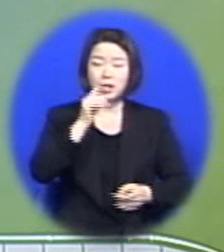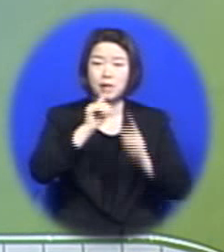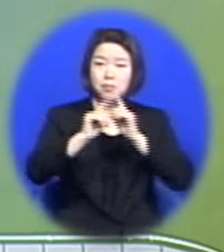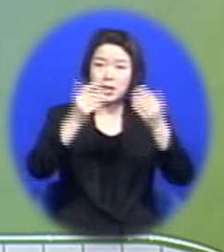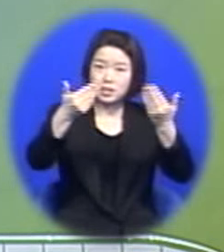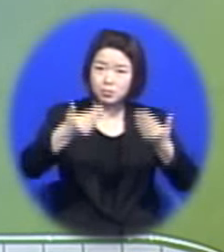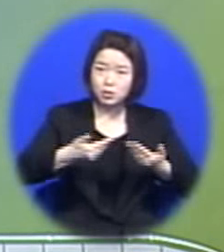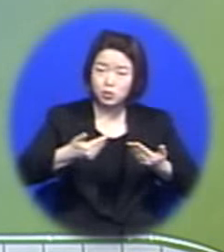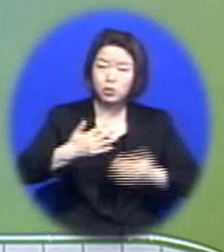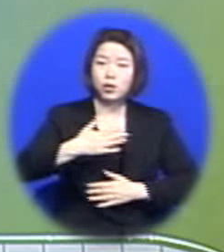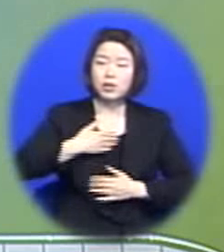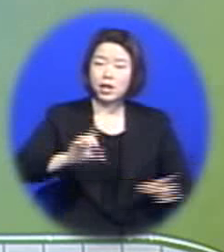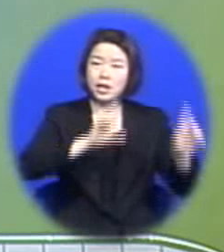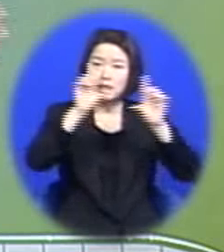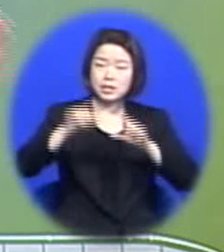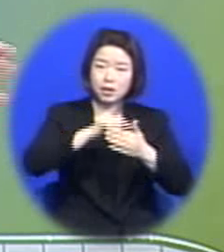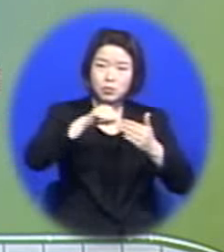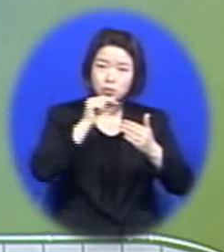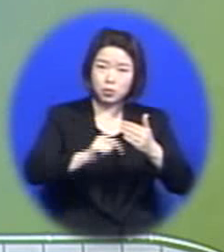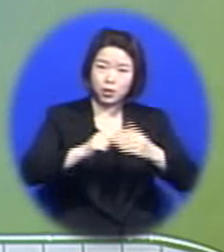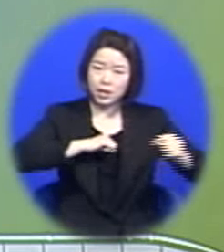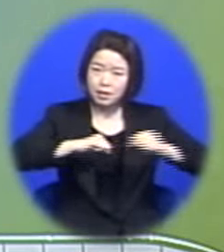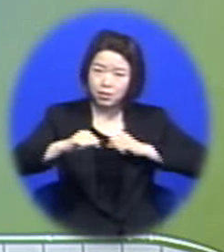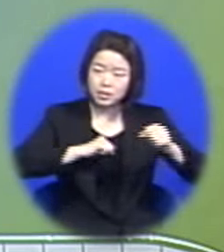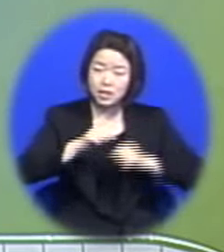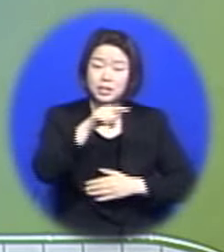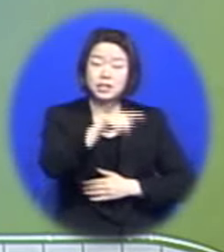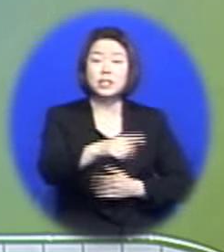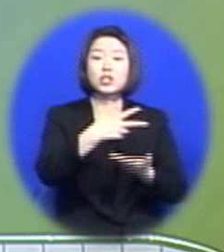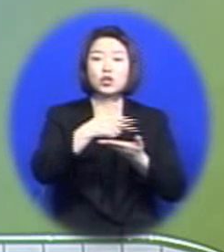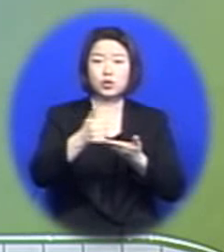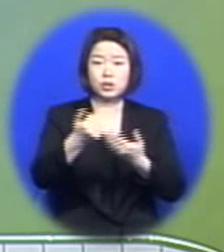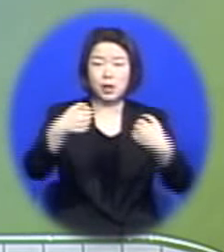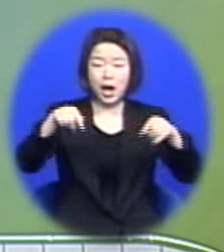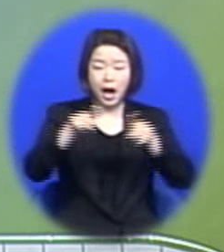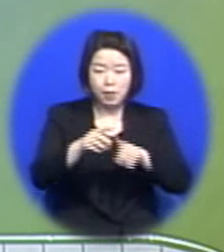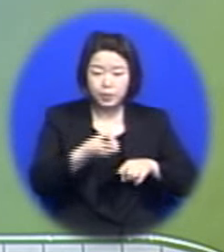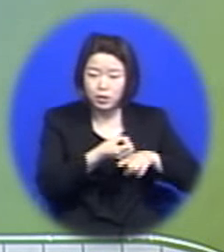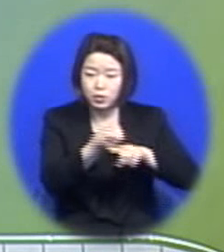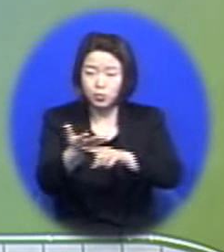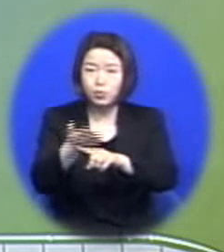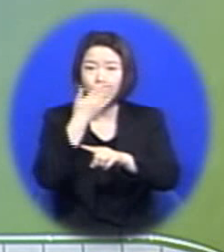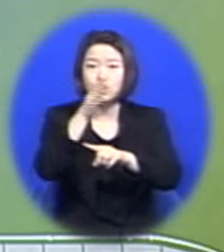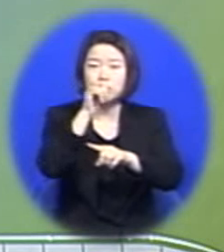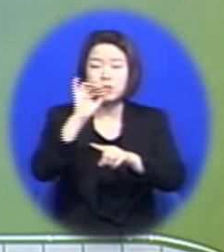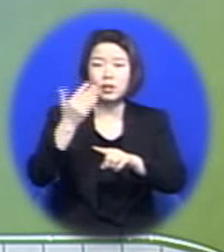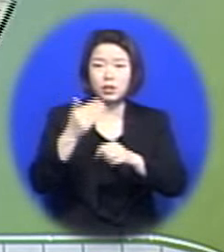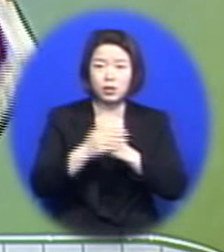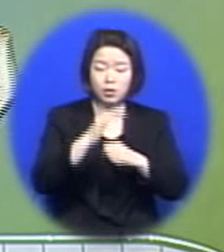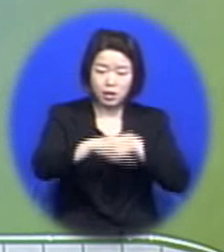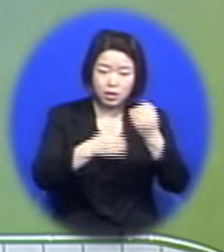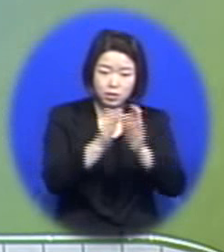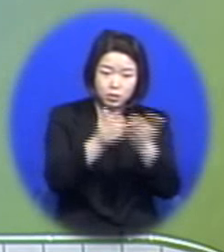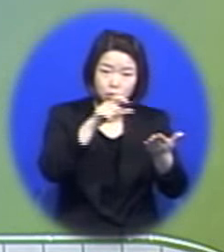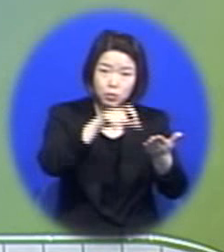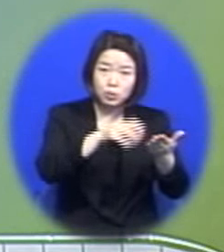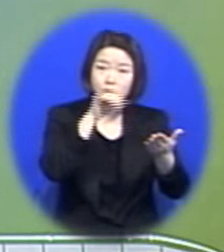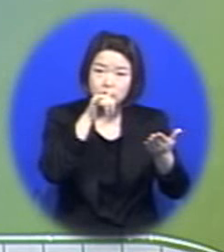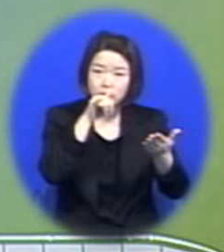말씀하시고 내 삶 속에 역사하신 바로 그 주님을 같이 전해줄 수 있어야 되잖아요. 성경이 그렇게 말하고